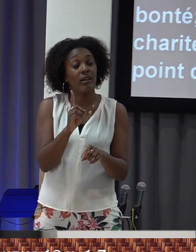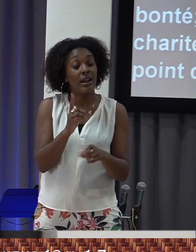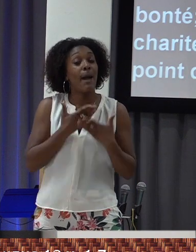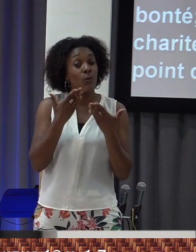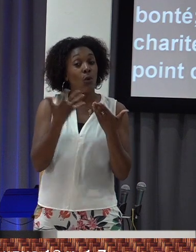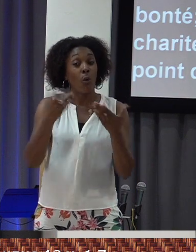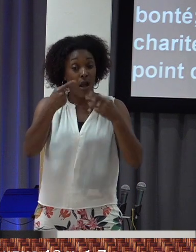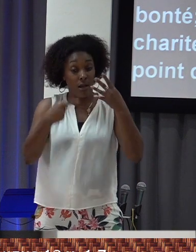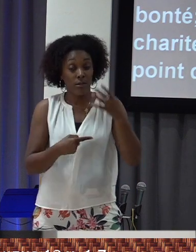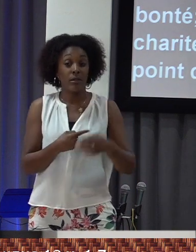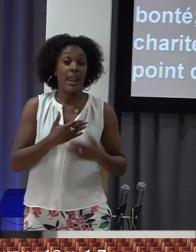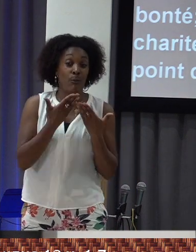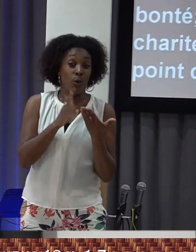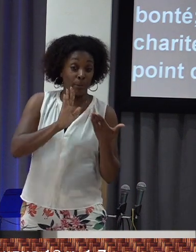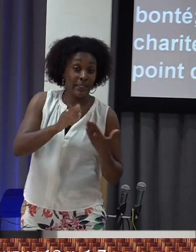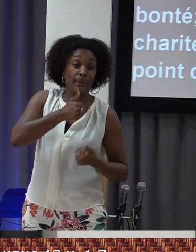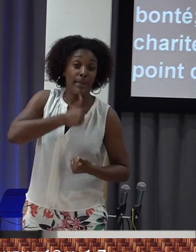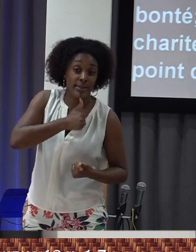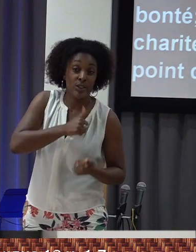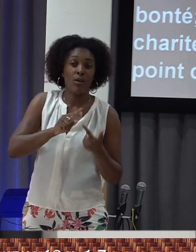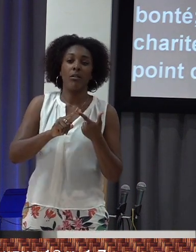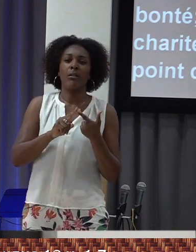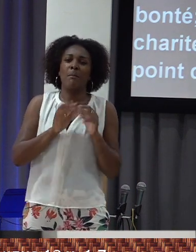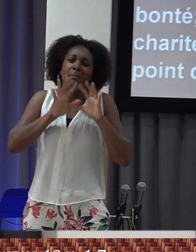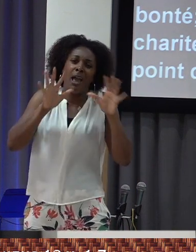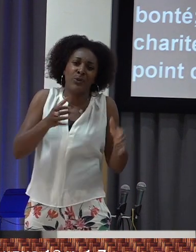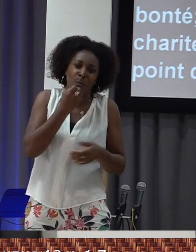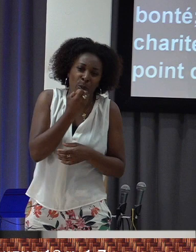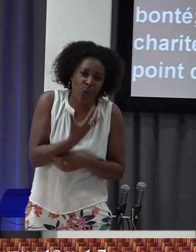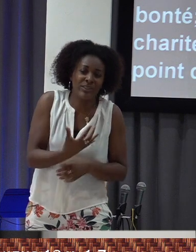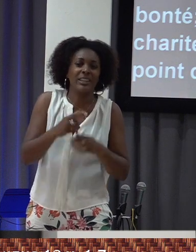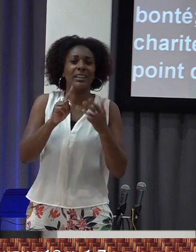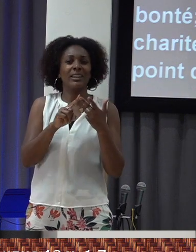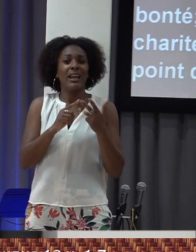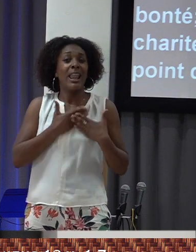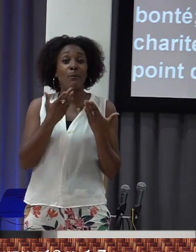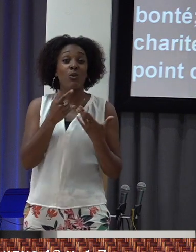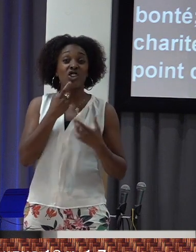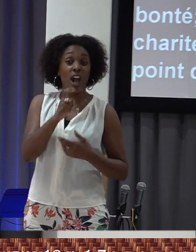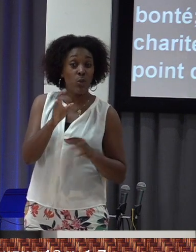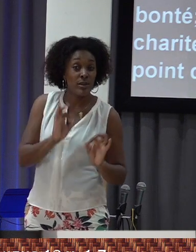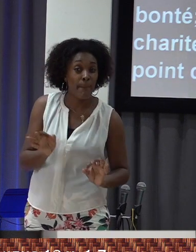l'amour. L'amour est patient. Il est plein de bonté. L'amour n'est point envieux.